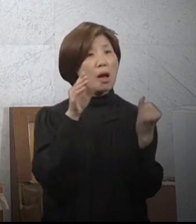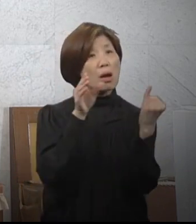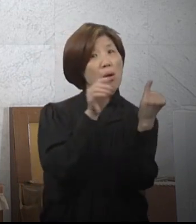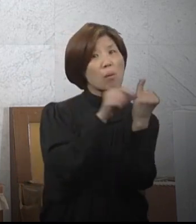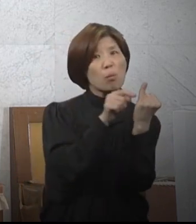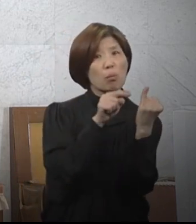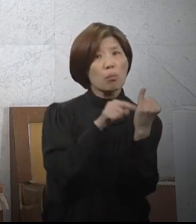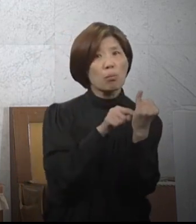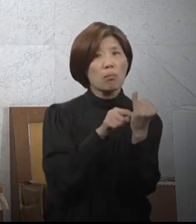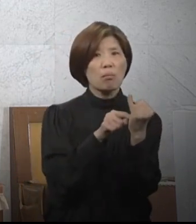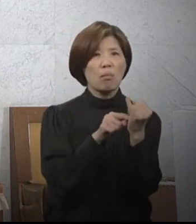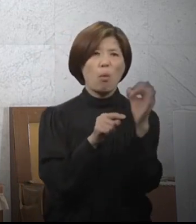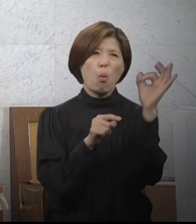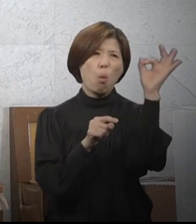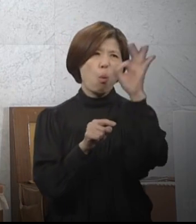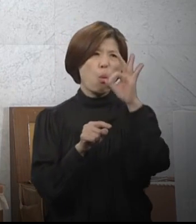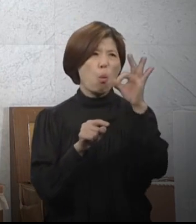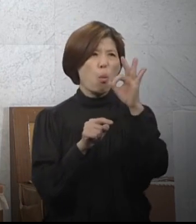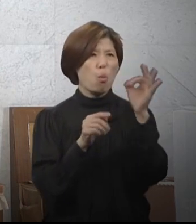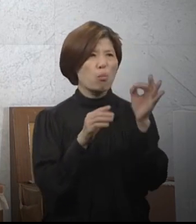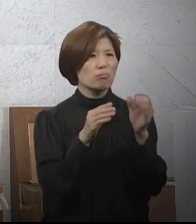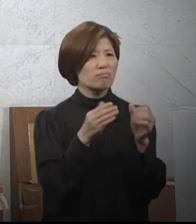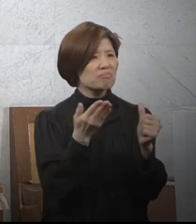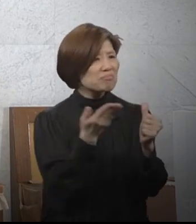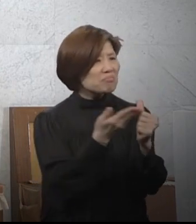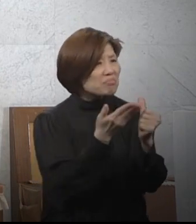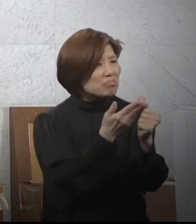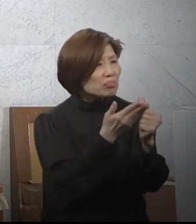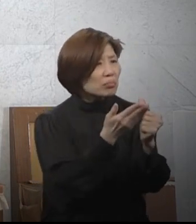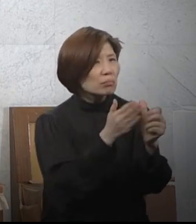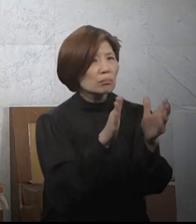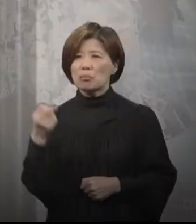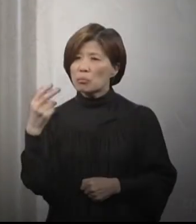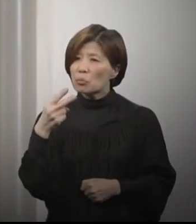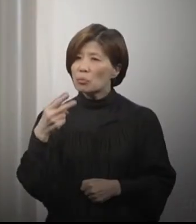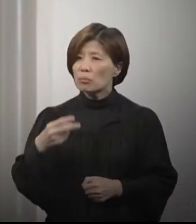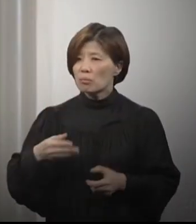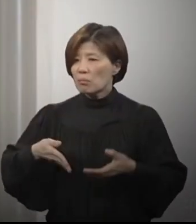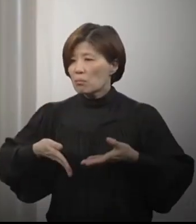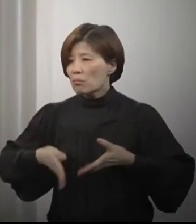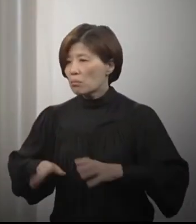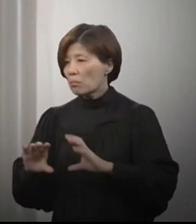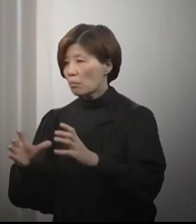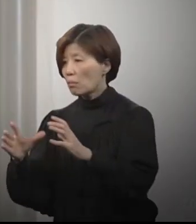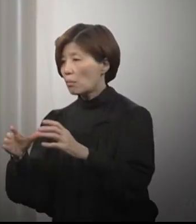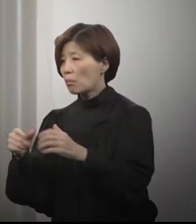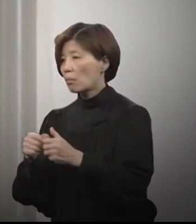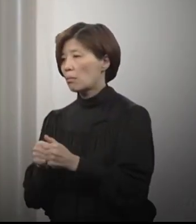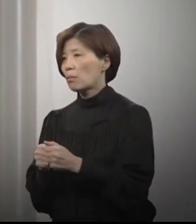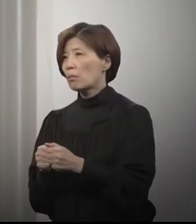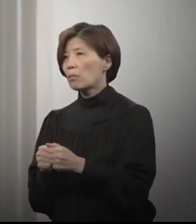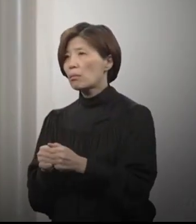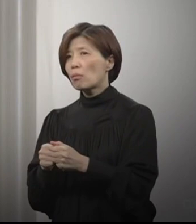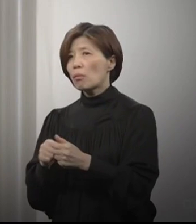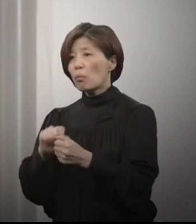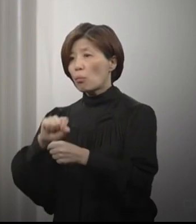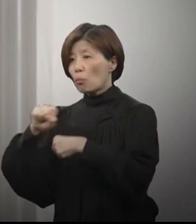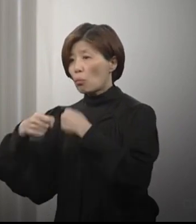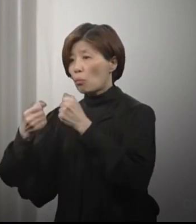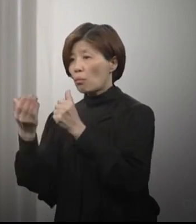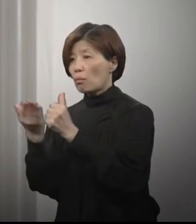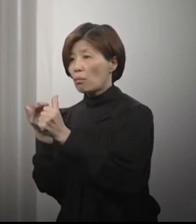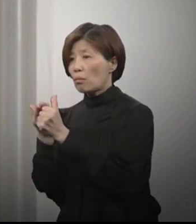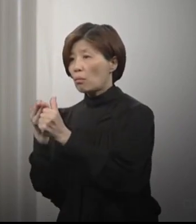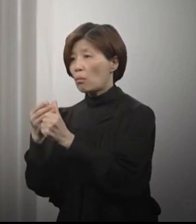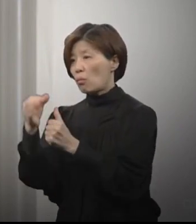시작해 사람들로부터 푸른 눈의 돼지 신부라는 별명이 붙기도 하였으며 고국의